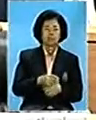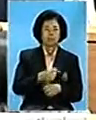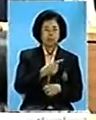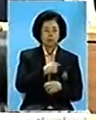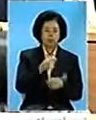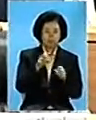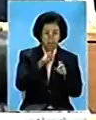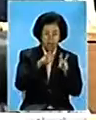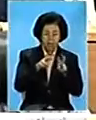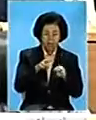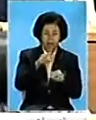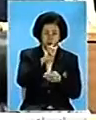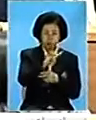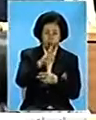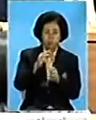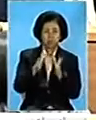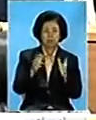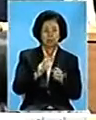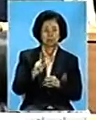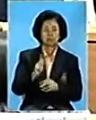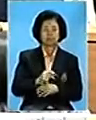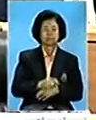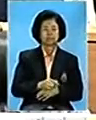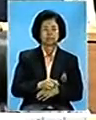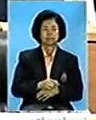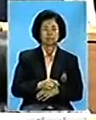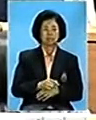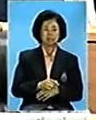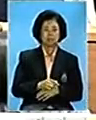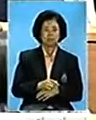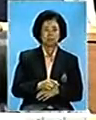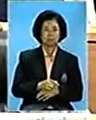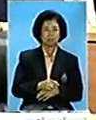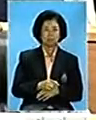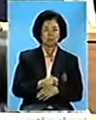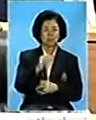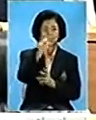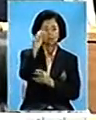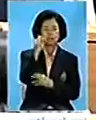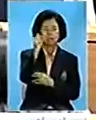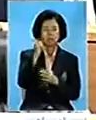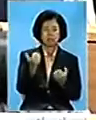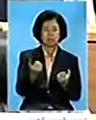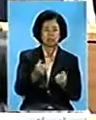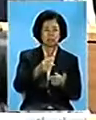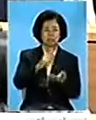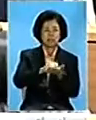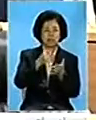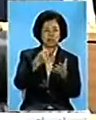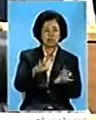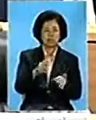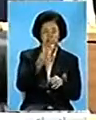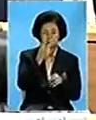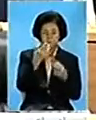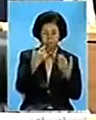กว่าทีนี้ท่านก็คงจะต้องทำสีเป็นสันให้ท่านประธานครับสภานี้ไหนๆก็ตั้งมาแล้วนะครับผมดูแล้วมีประ